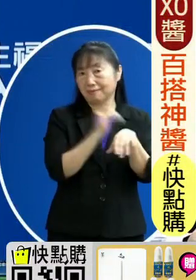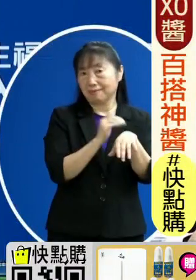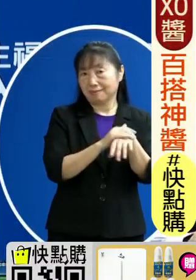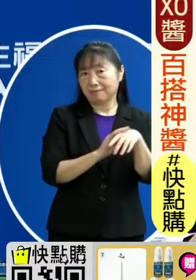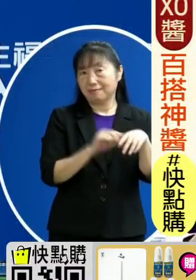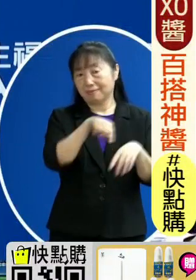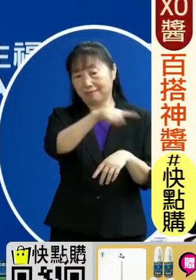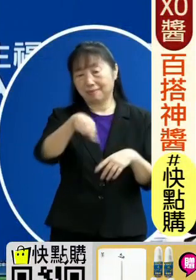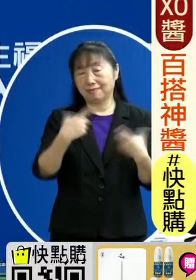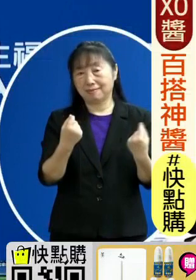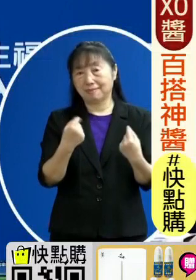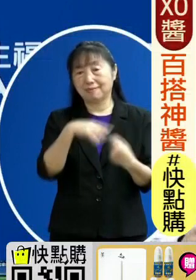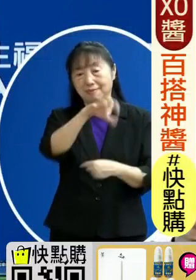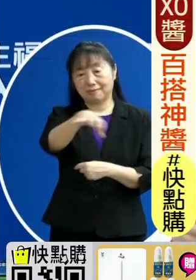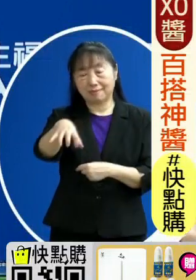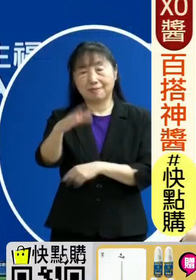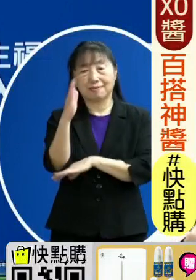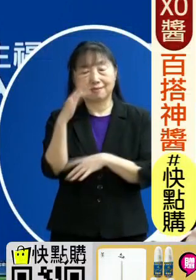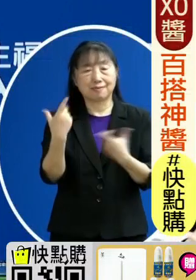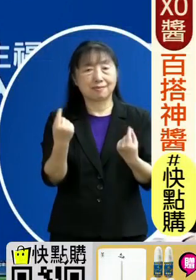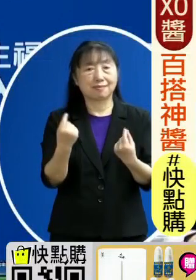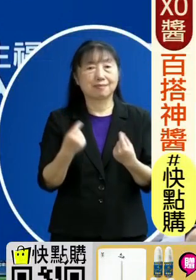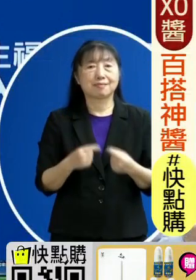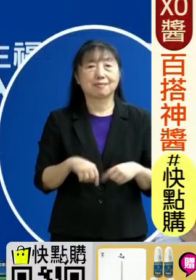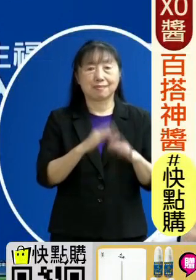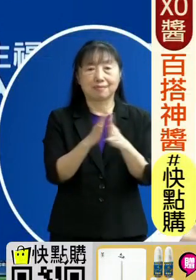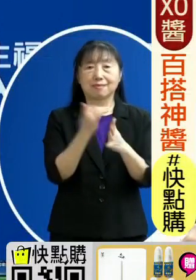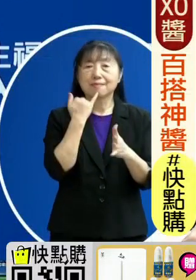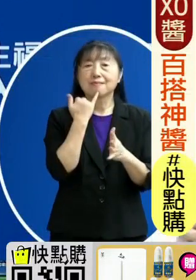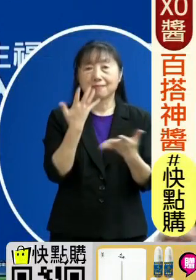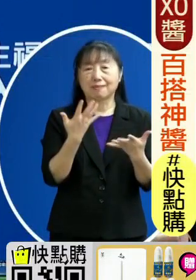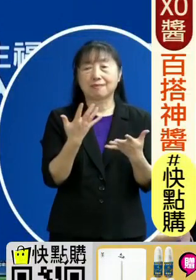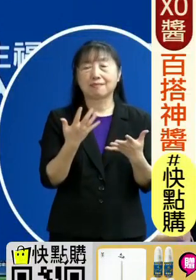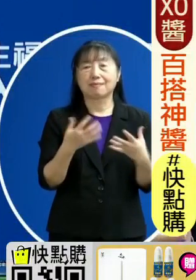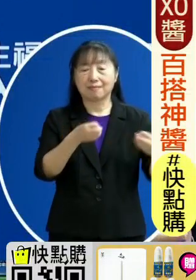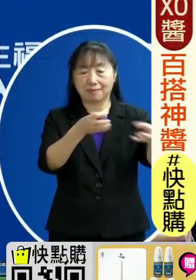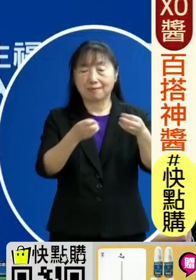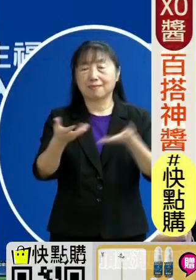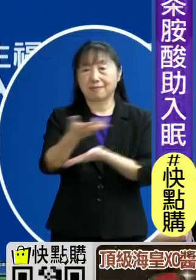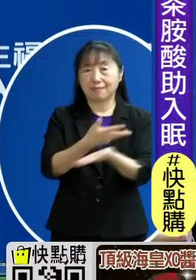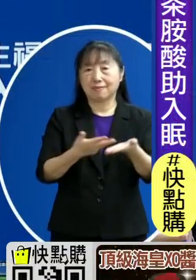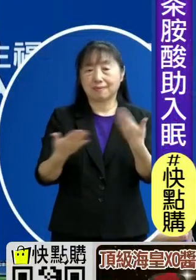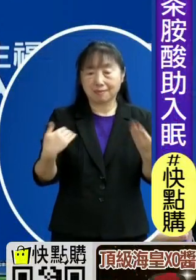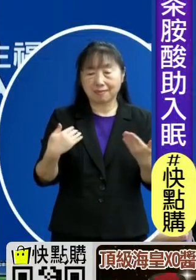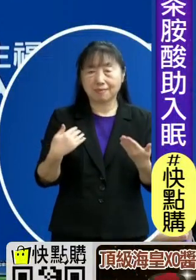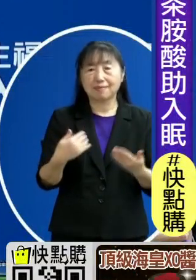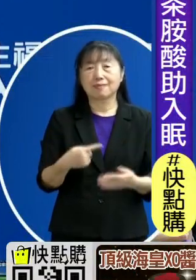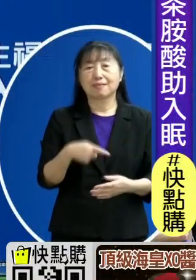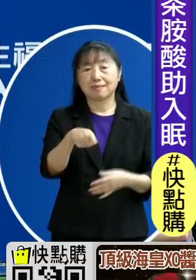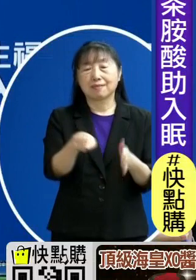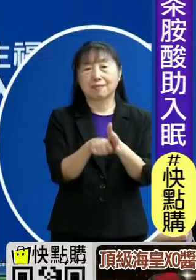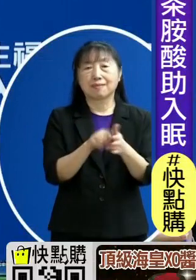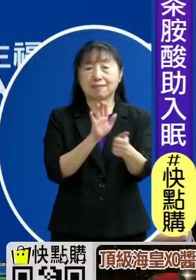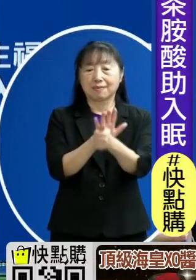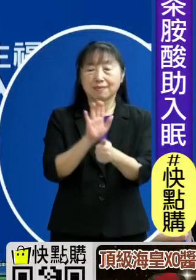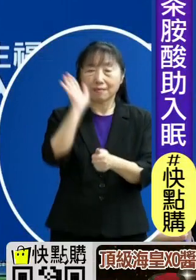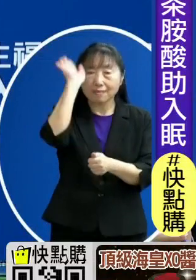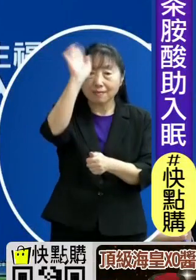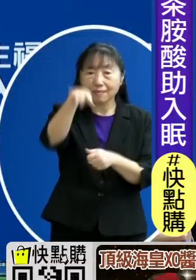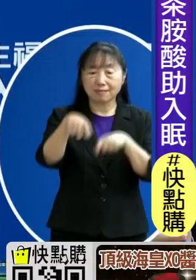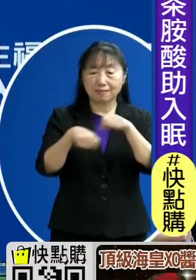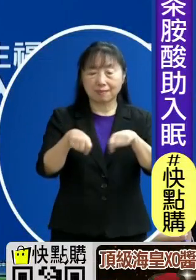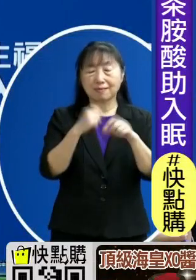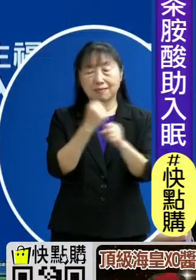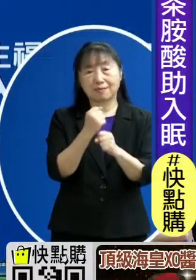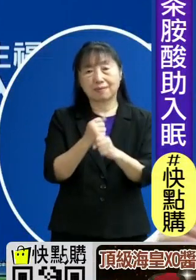之后，这回又连发了。包括人说什么这个丢钥匙，大家我正好看过新闻啊，他说这有个爷爷啊，从楼上丢